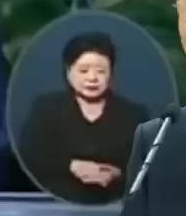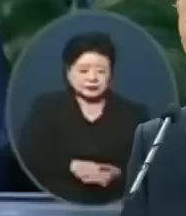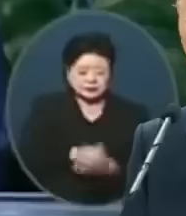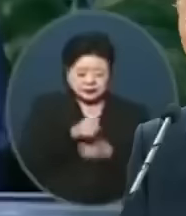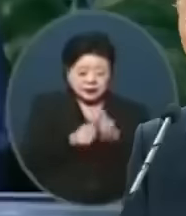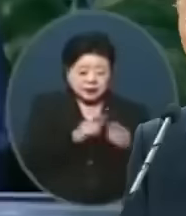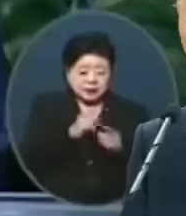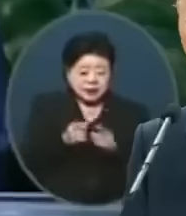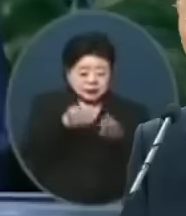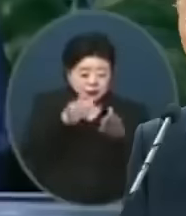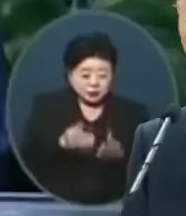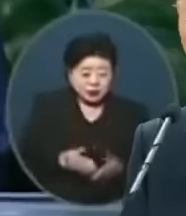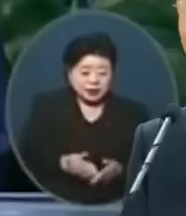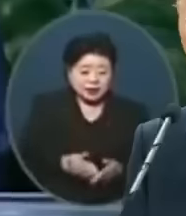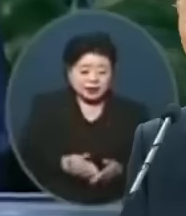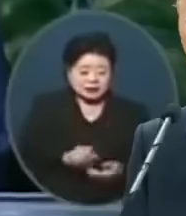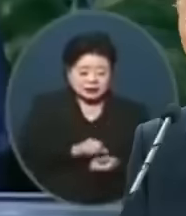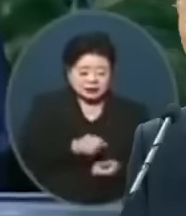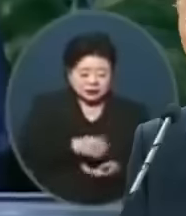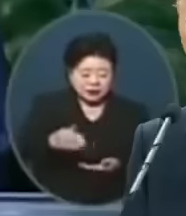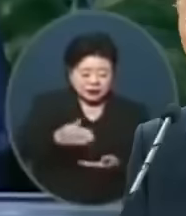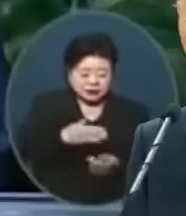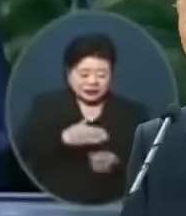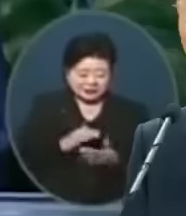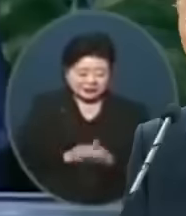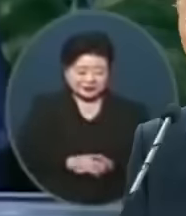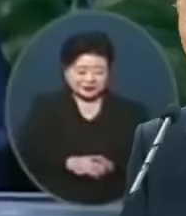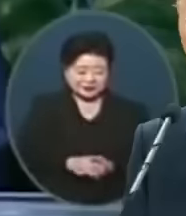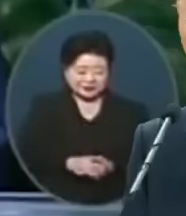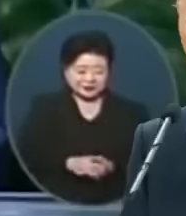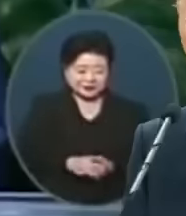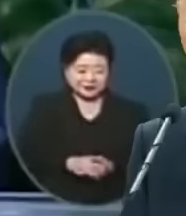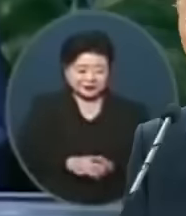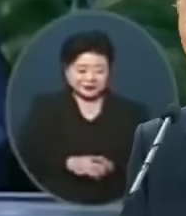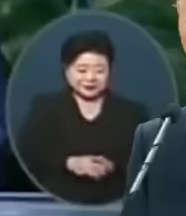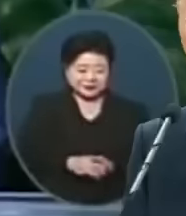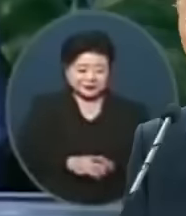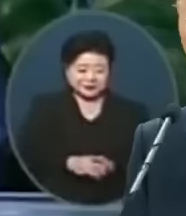하나님 말씀을 통해서 다 씻어버리고 가십시오.